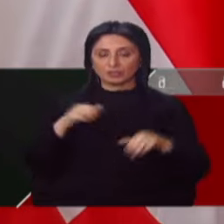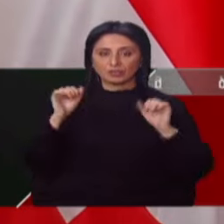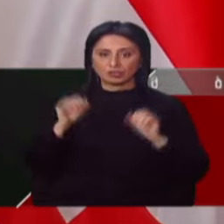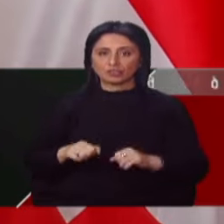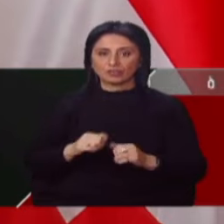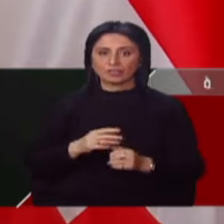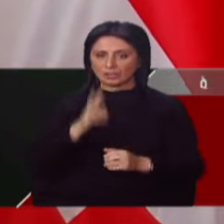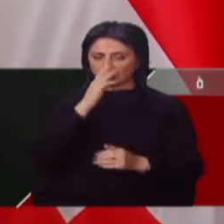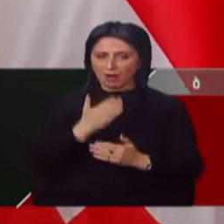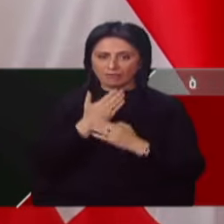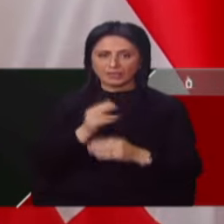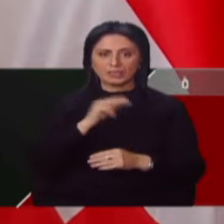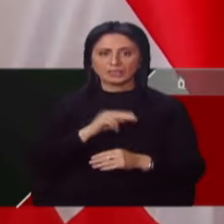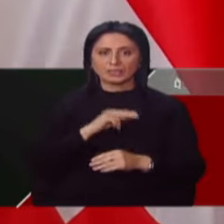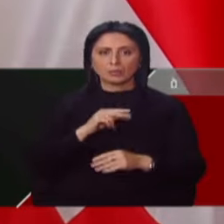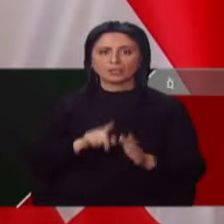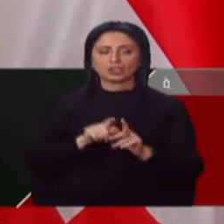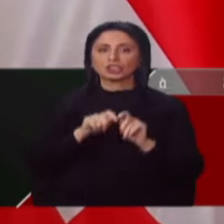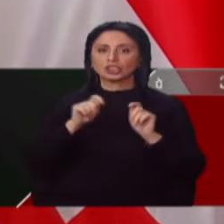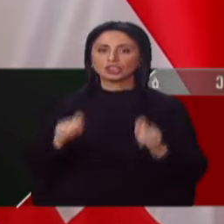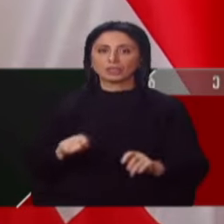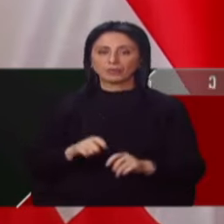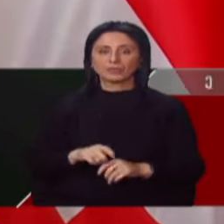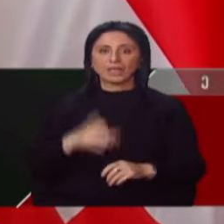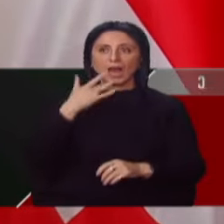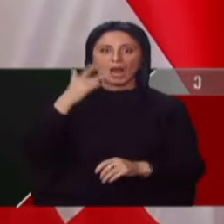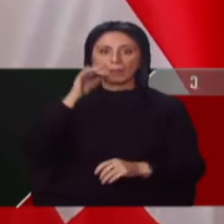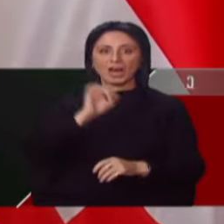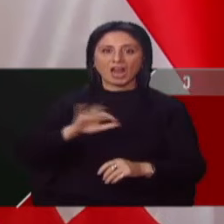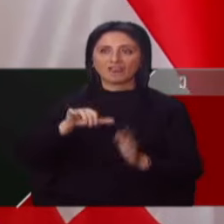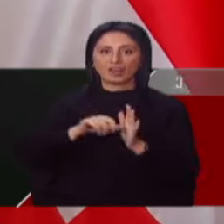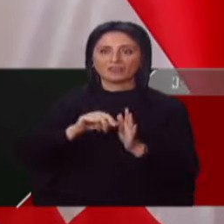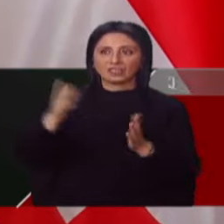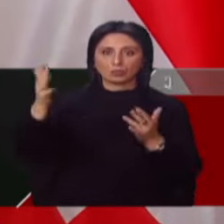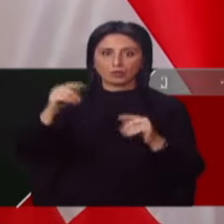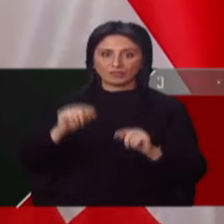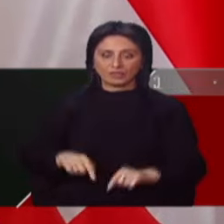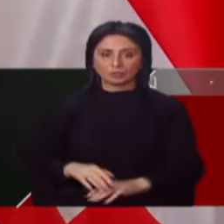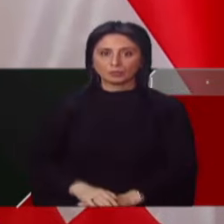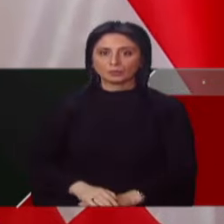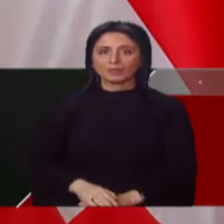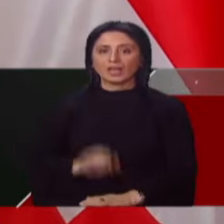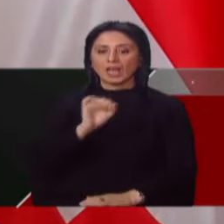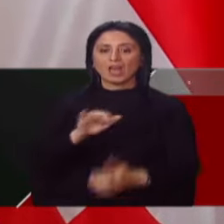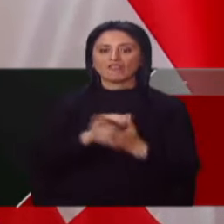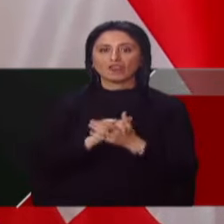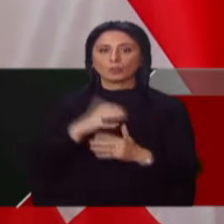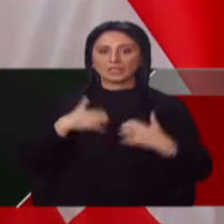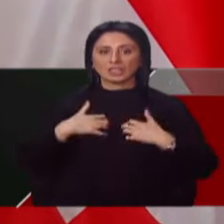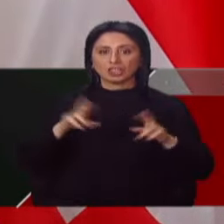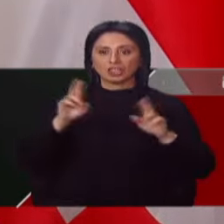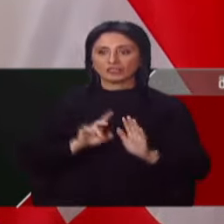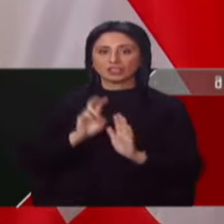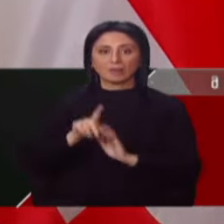შეგვიძლია მაღალანაზღაურებადი სამუშაო ადგილების შექმნა, ამერიკული და ევროპული ინვესტიციები მოვიზიდოთ, ევროკავშირში დაჩქარებული